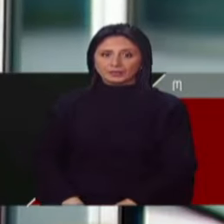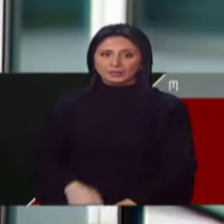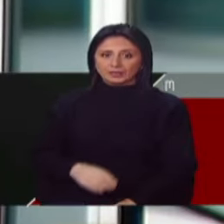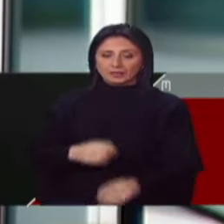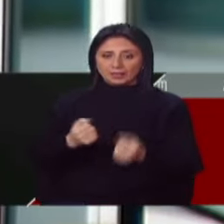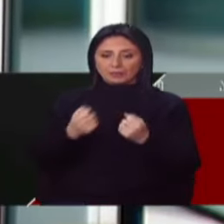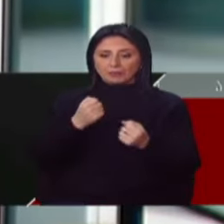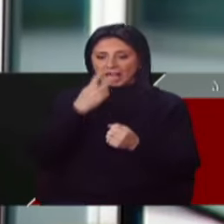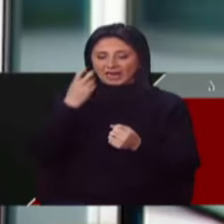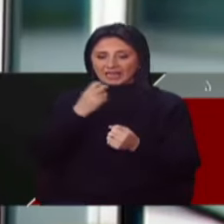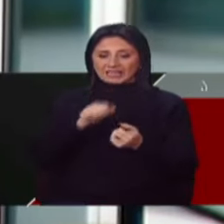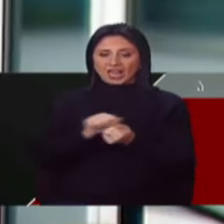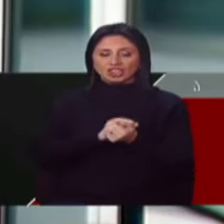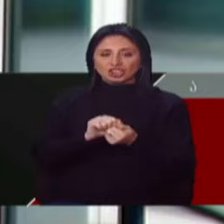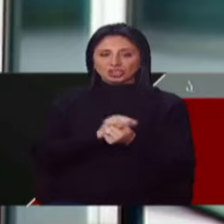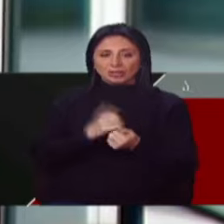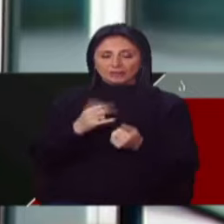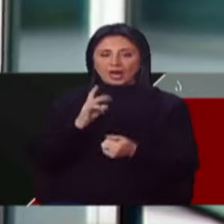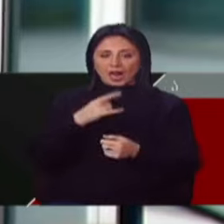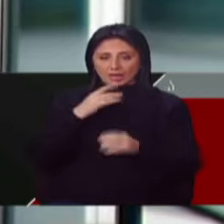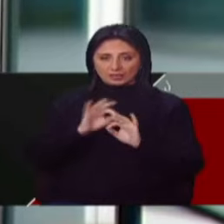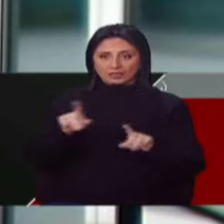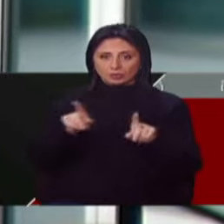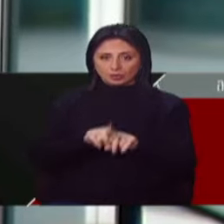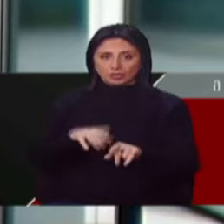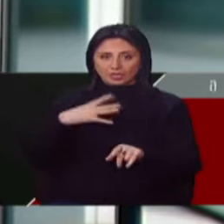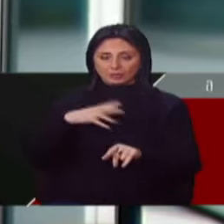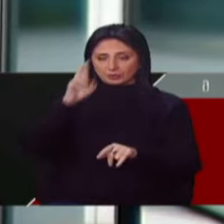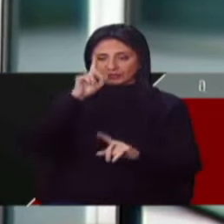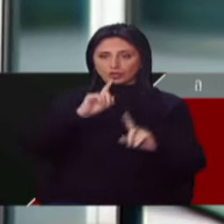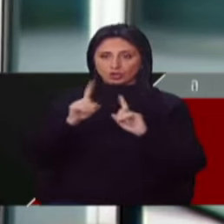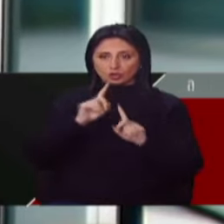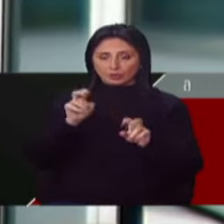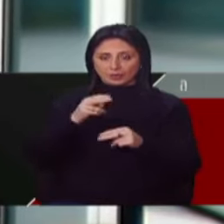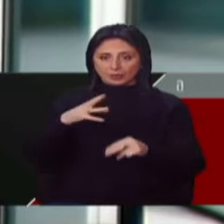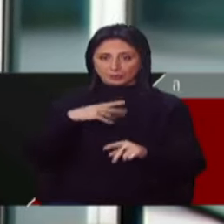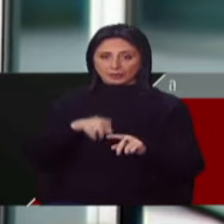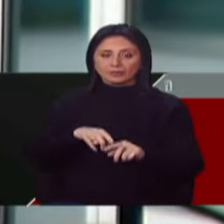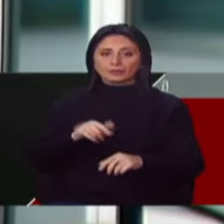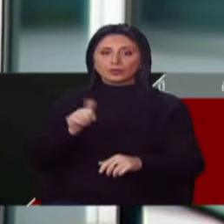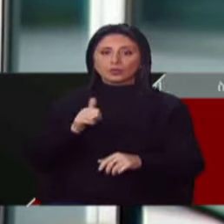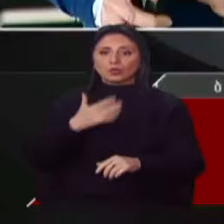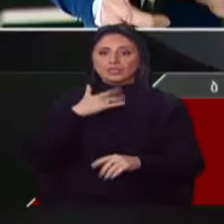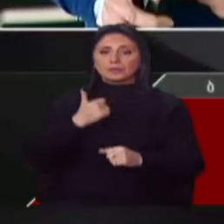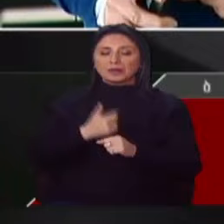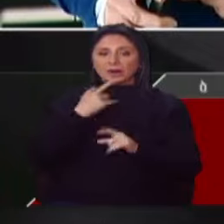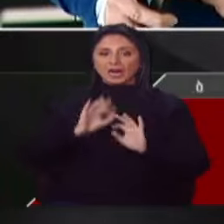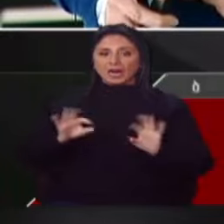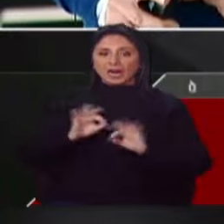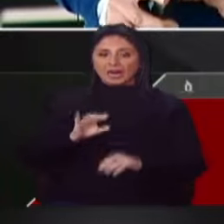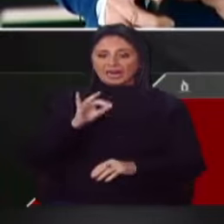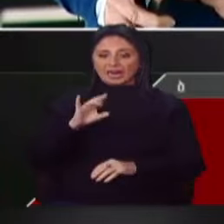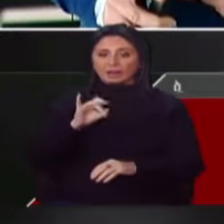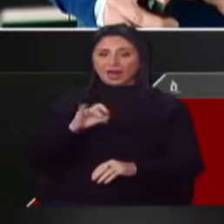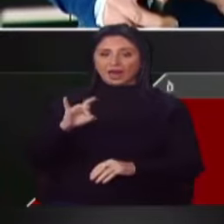Ჩინების პრობლემის მოგვარებაზე ისაუბრა დღეს კახა კალაძემ, ასევე თბილისის მთავრობის ხდომაზე, როგორც მერმა განმარტა,